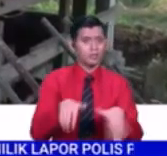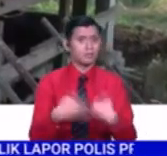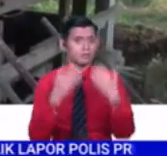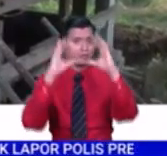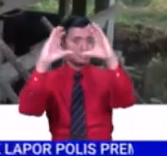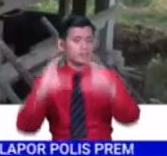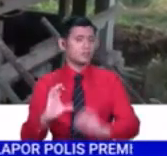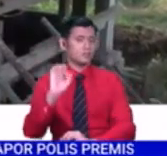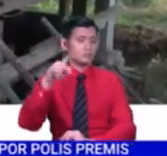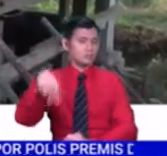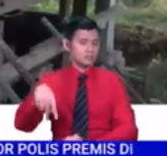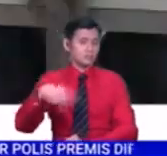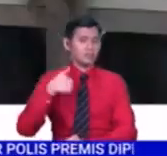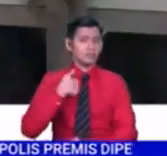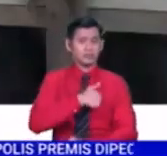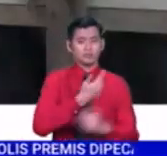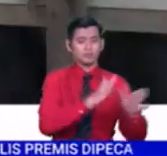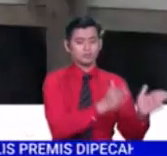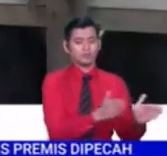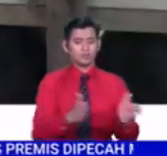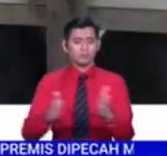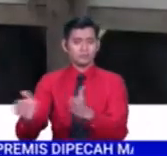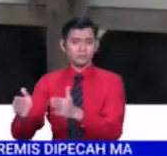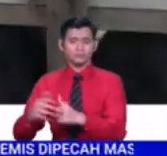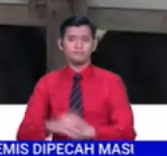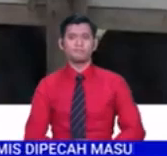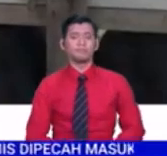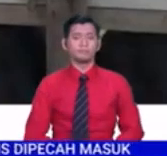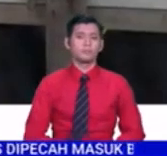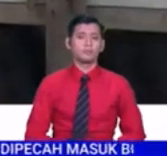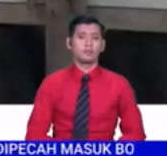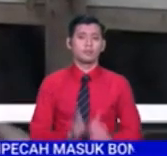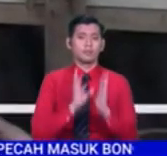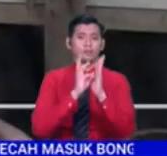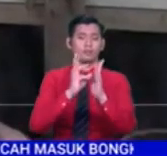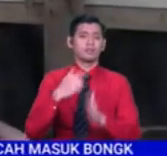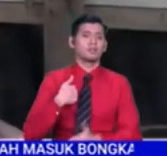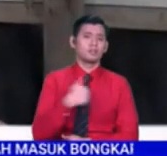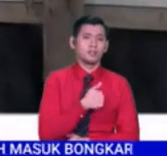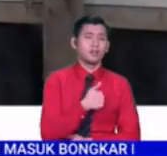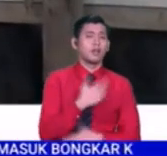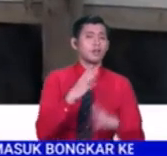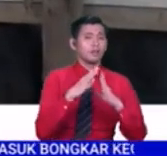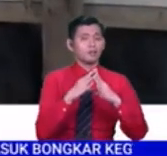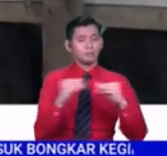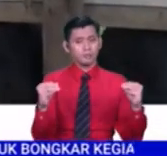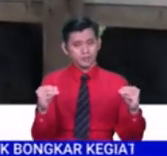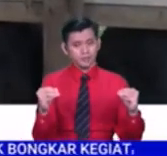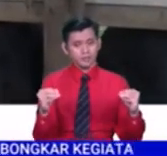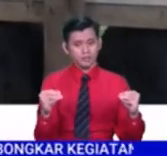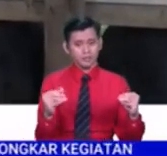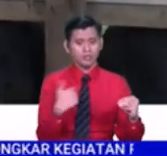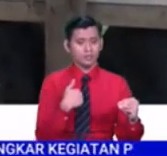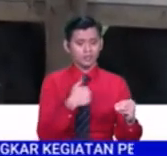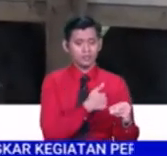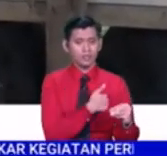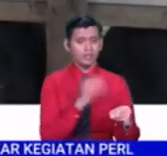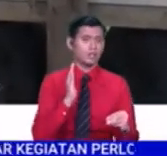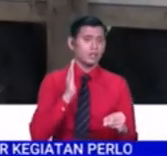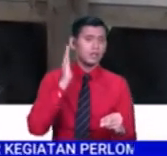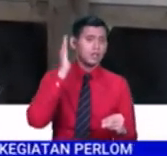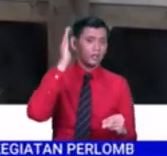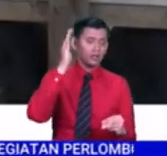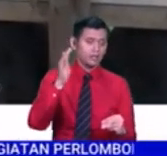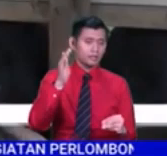semua tu kita dah atur semua. Wakil kepada kita, akak, habis akak tu, daging kita akan hantar ke